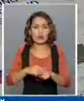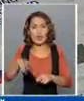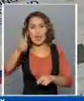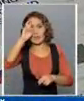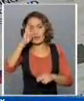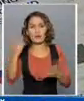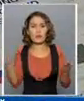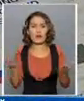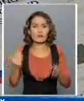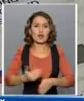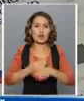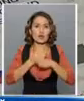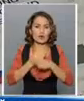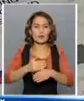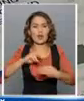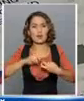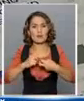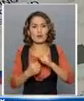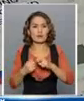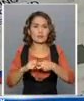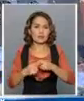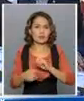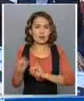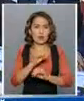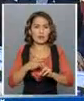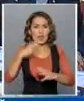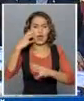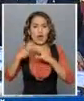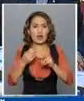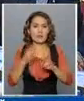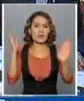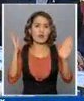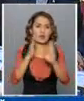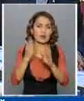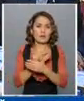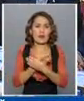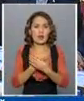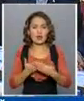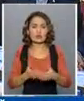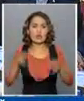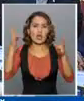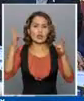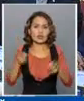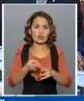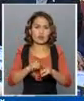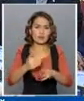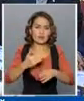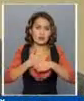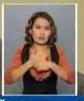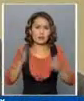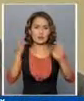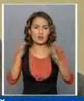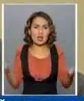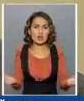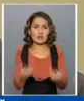жылы мемлекеттер қандай істер атқарғаны жайлы айтылды. Мамандардың айтуынша әлемде болып жатқан экологиялық апаттардың ащы сабағынан оң қорытынды